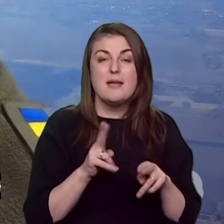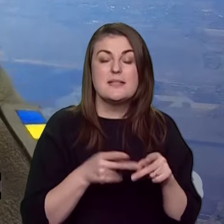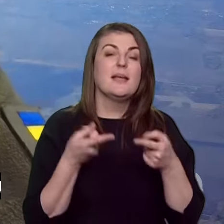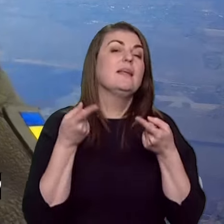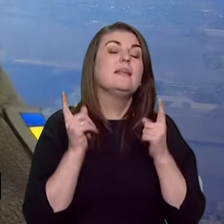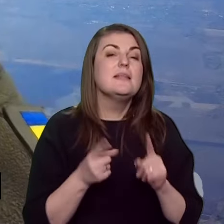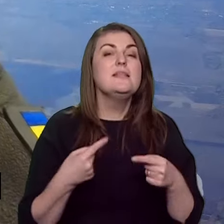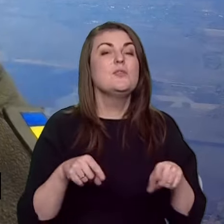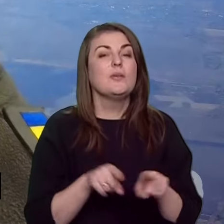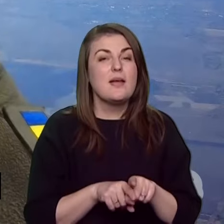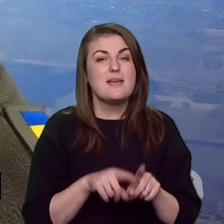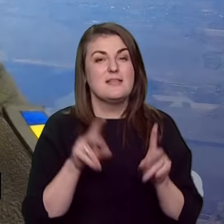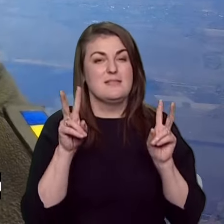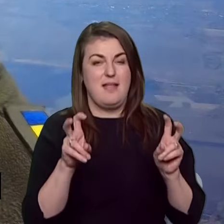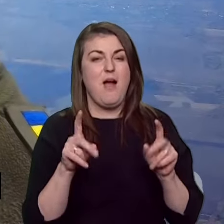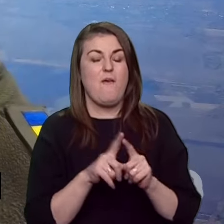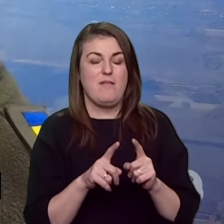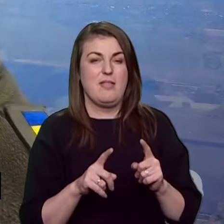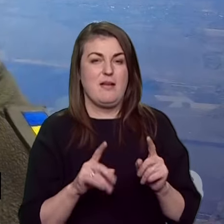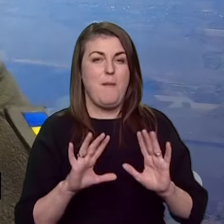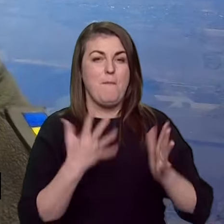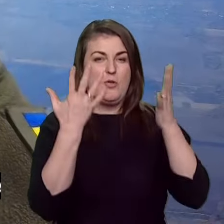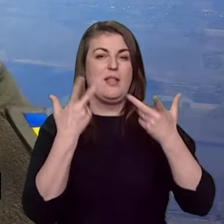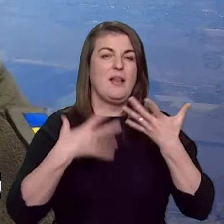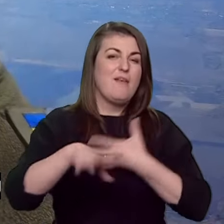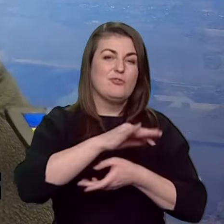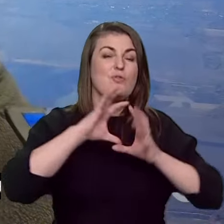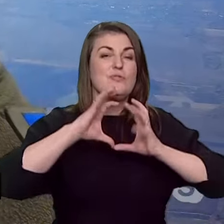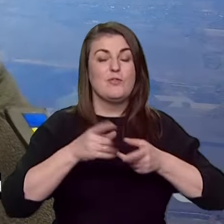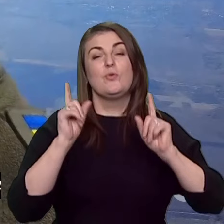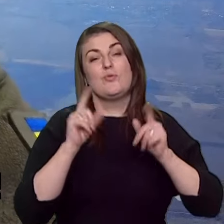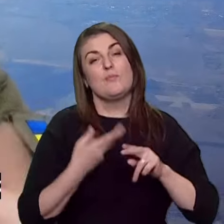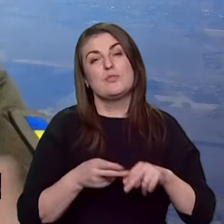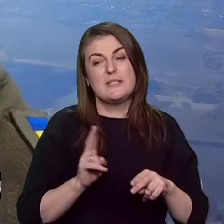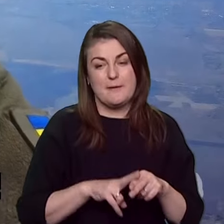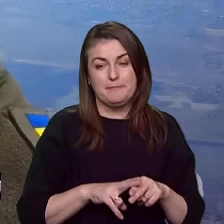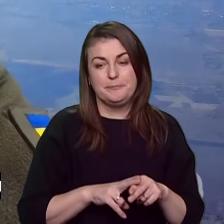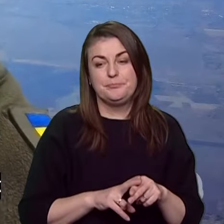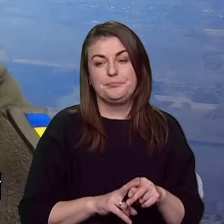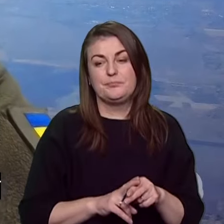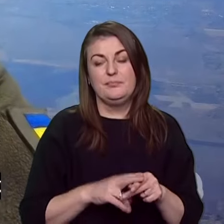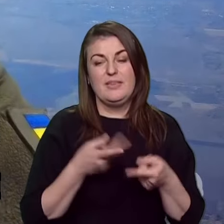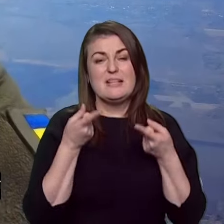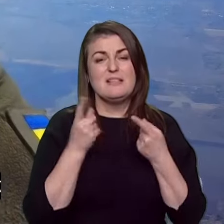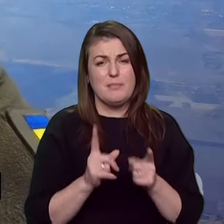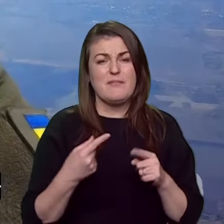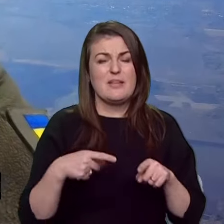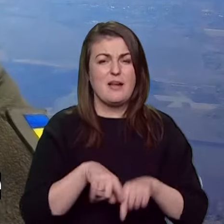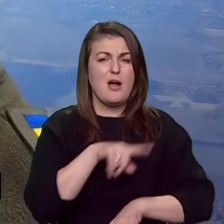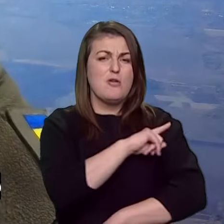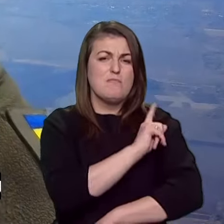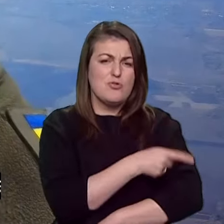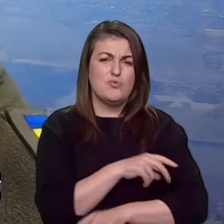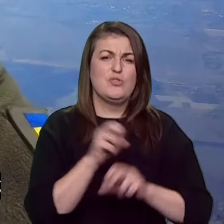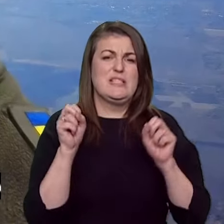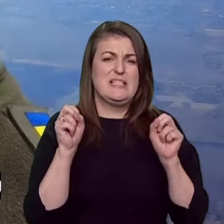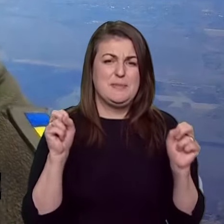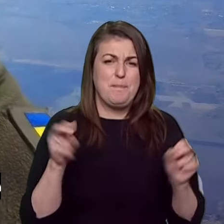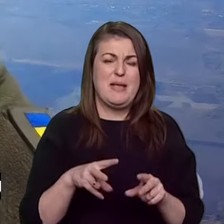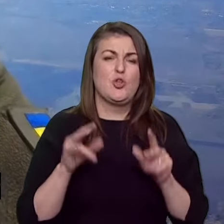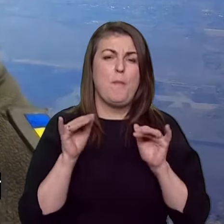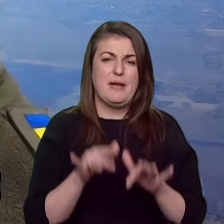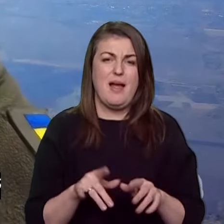дійсно така знакова подія для всього світу, і тому це справді така потужна спецоперація, як